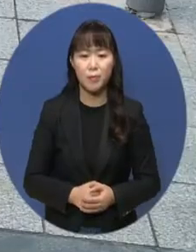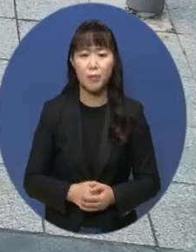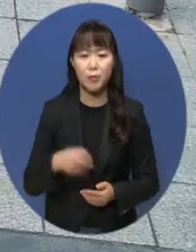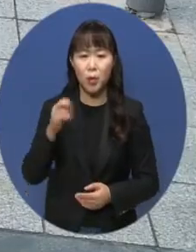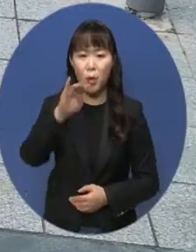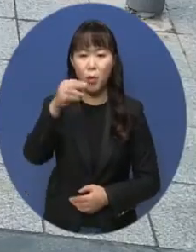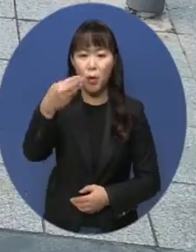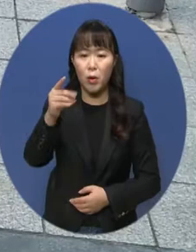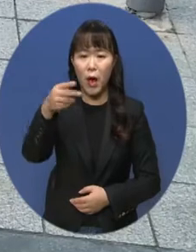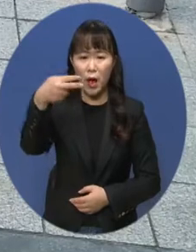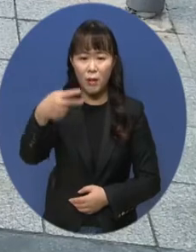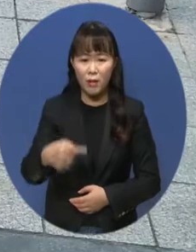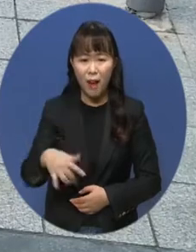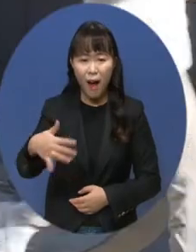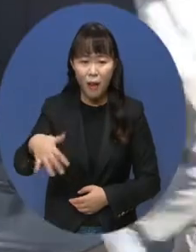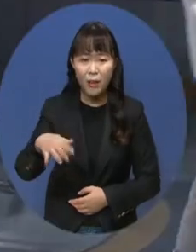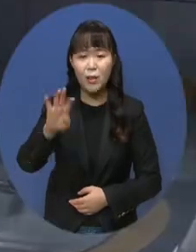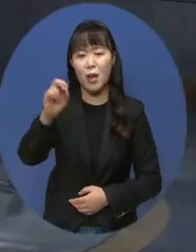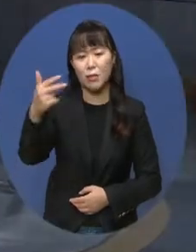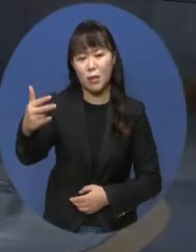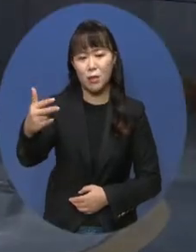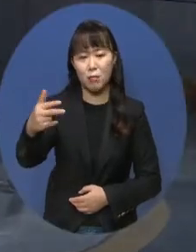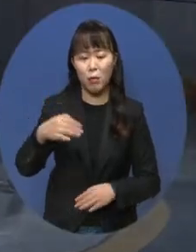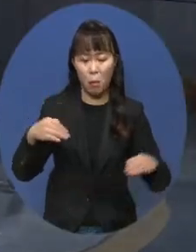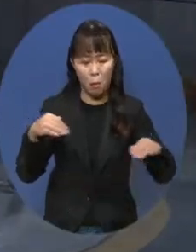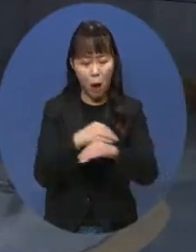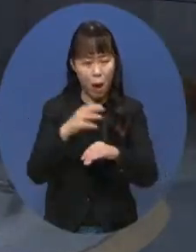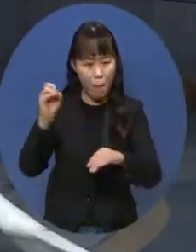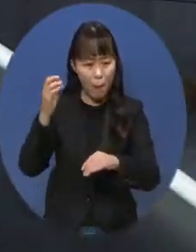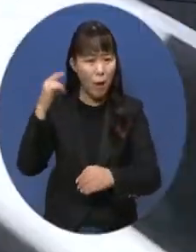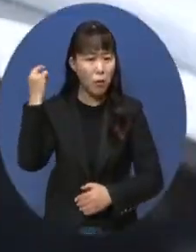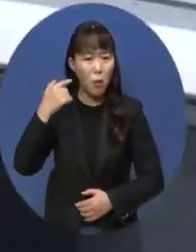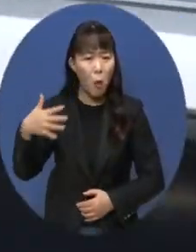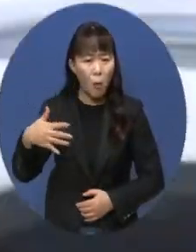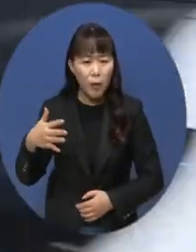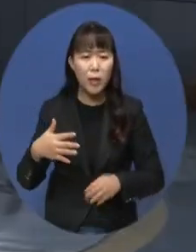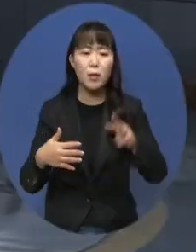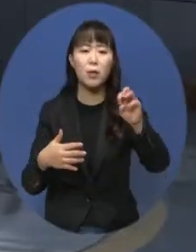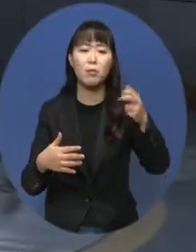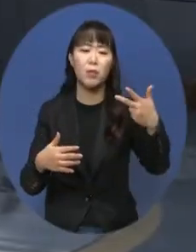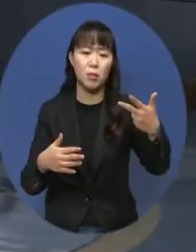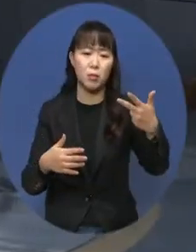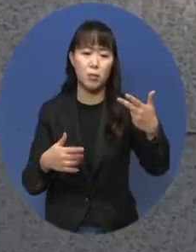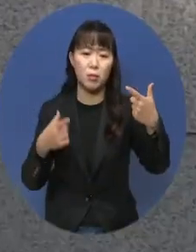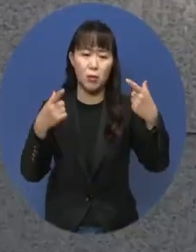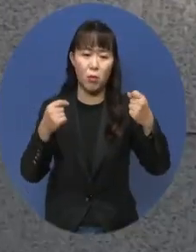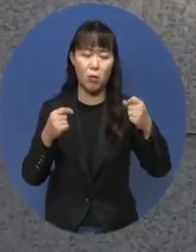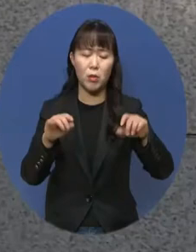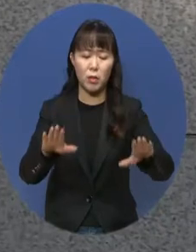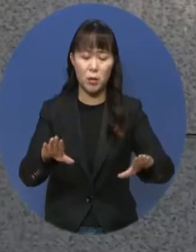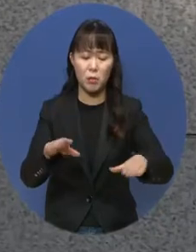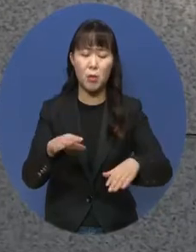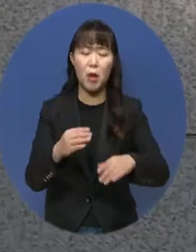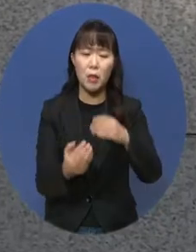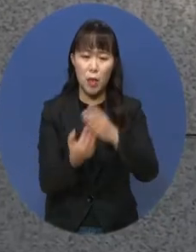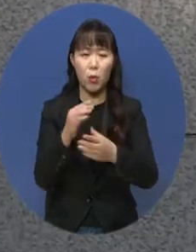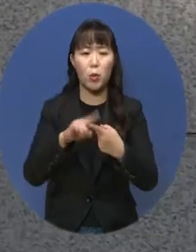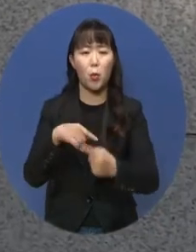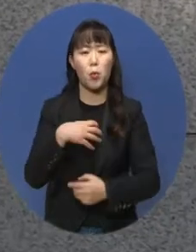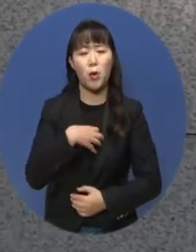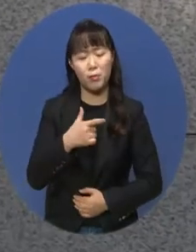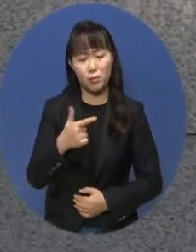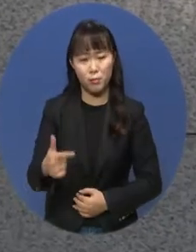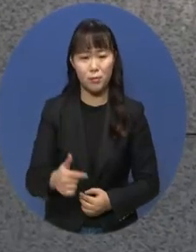볼라드 b 설치가 아 17 계속 차장 출입 통보가 없는 곳이 37개 소 에 달하는 등 사고 위험에 노출된